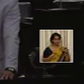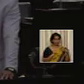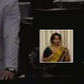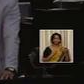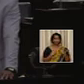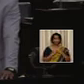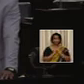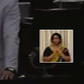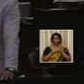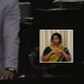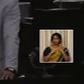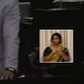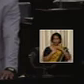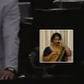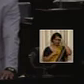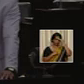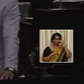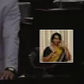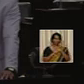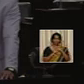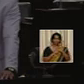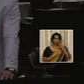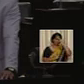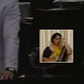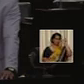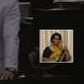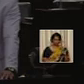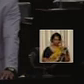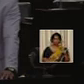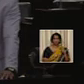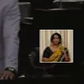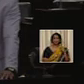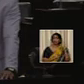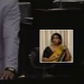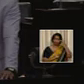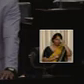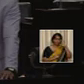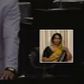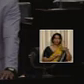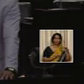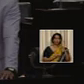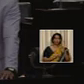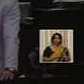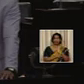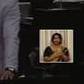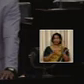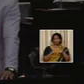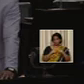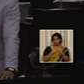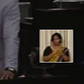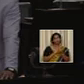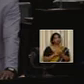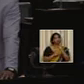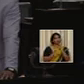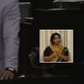अपे वृत्ति समिति नायक दिवाकर अतुगल महात्म यतुमाव यतुम श्रीलंका निदास सेवक संघ में सभापति वर